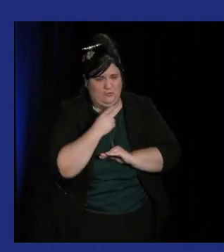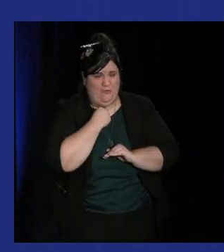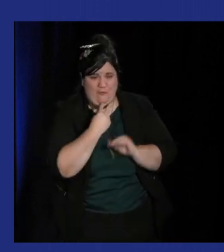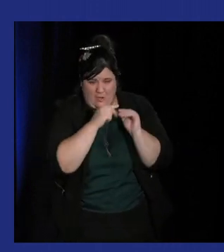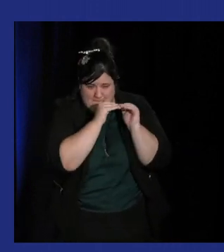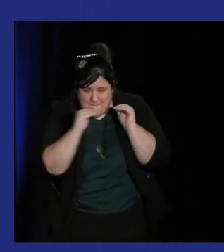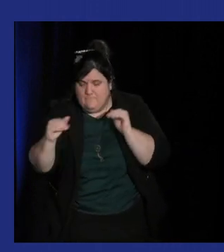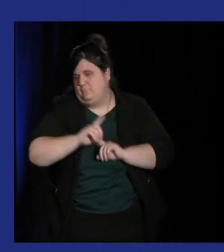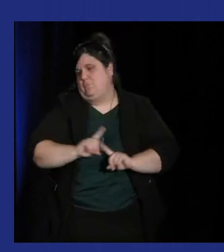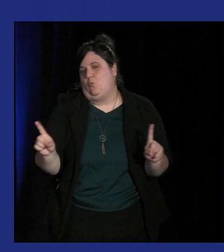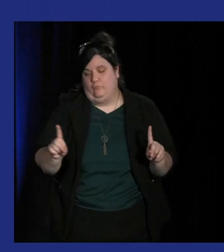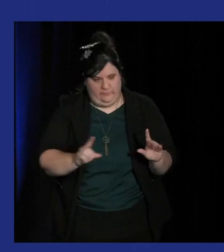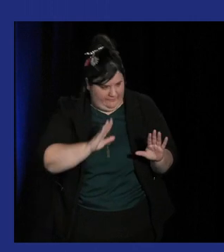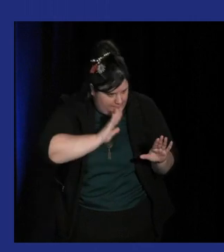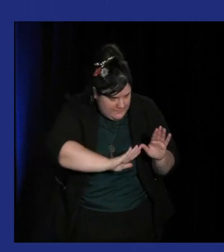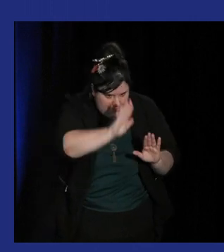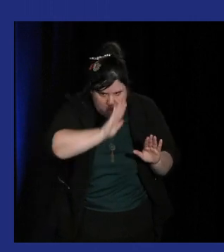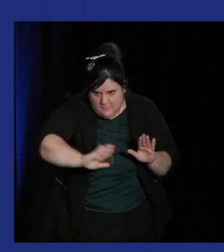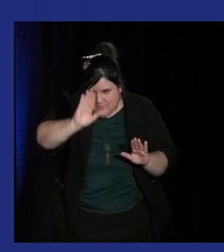recourigé des choses aussi